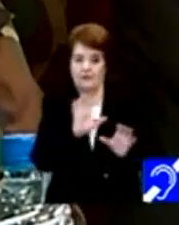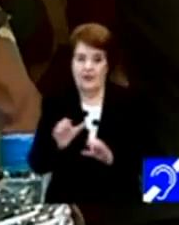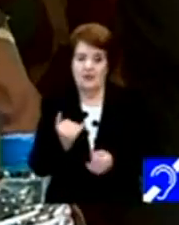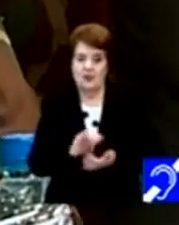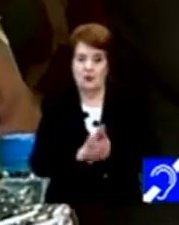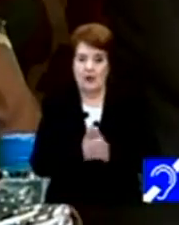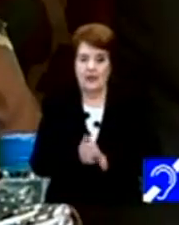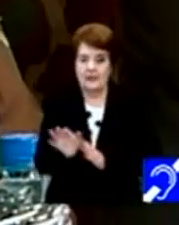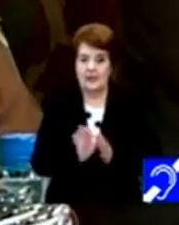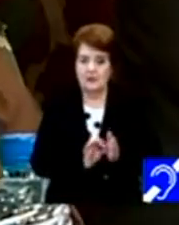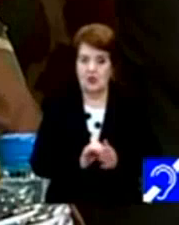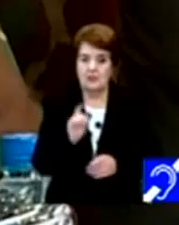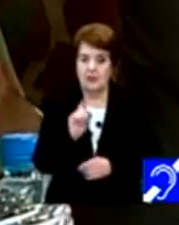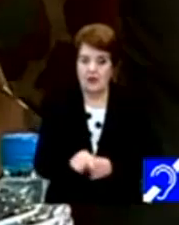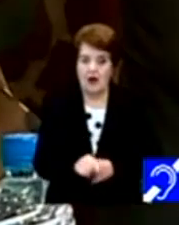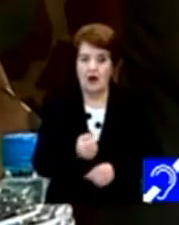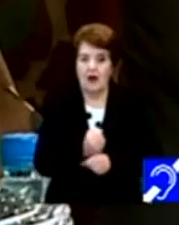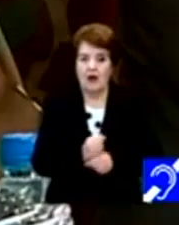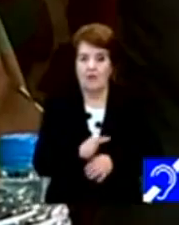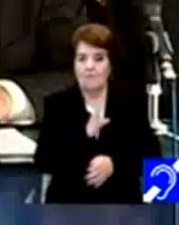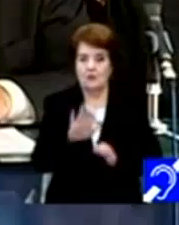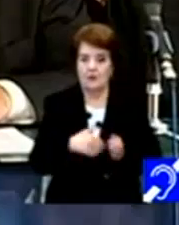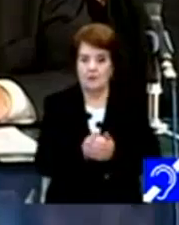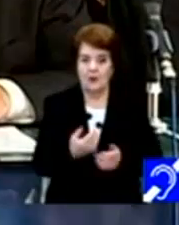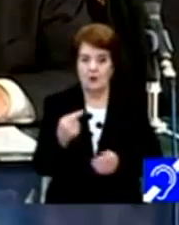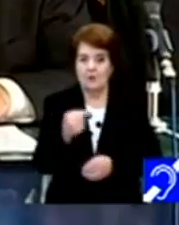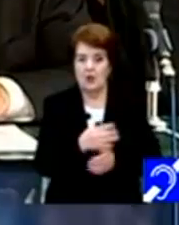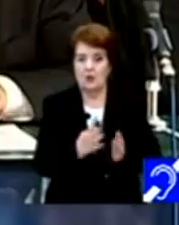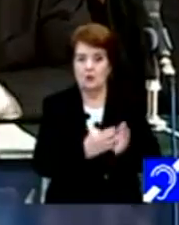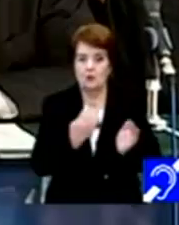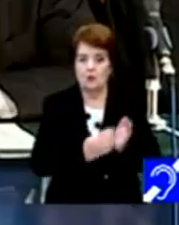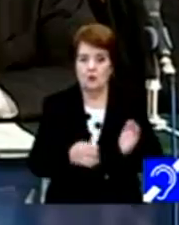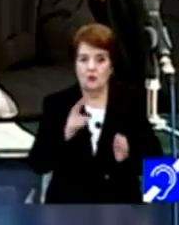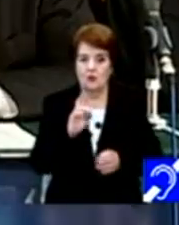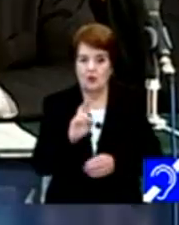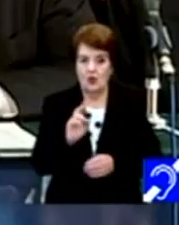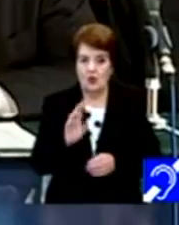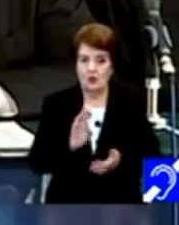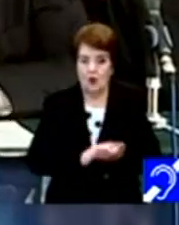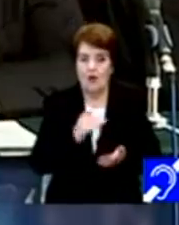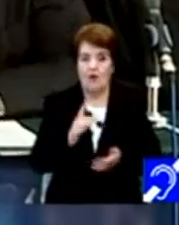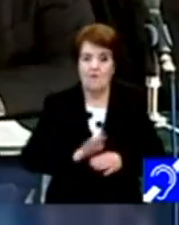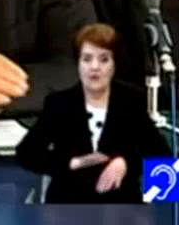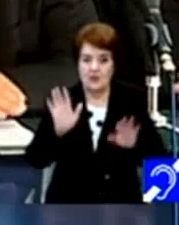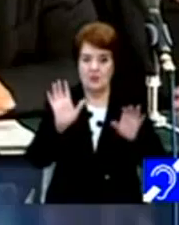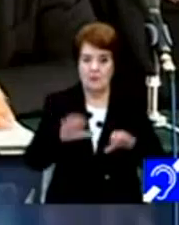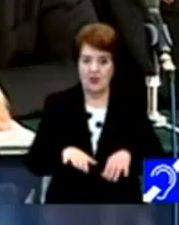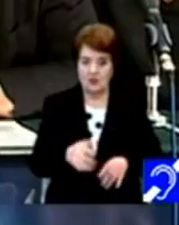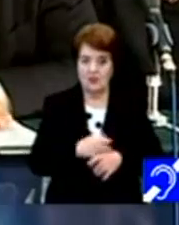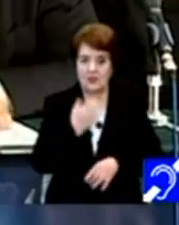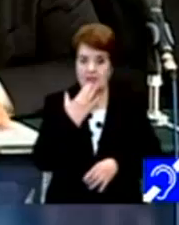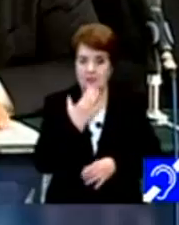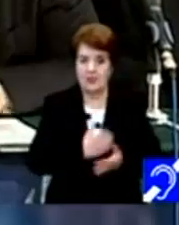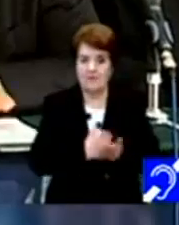Situații Excepționale, funcție pe care a deținut-o până în 1999. Peste câțiva ani a fost ales vicepreședinte al Uniunii